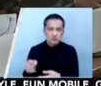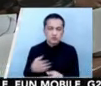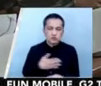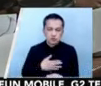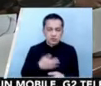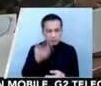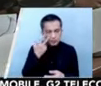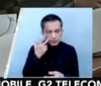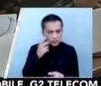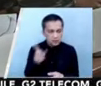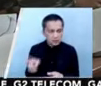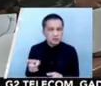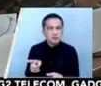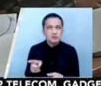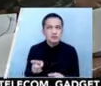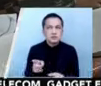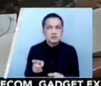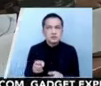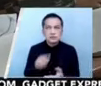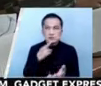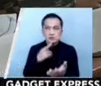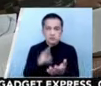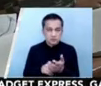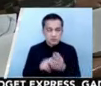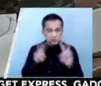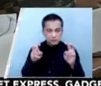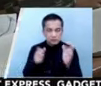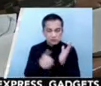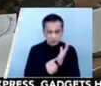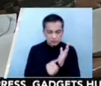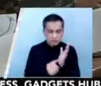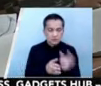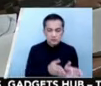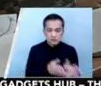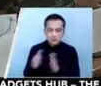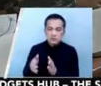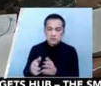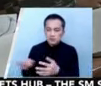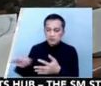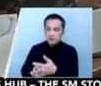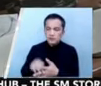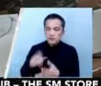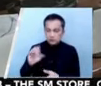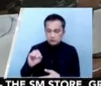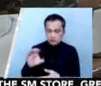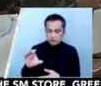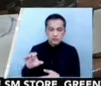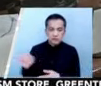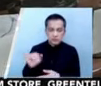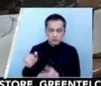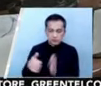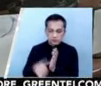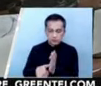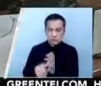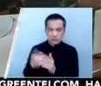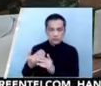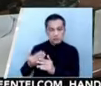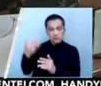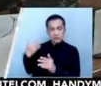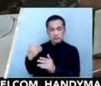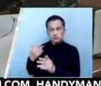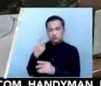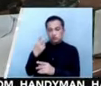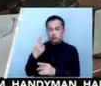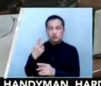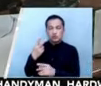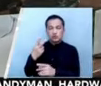bang nag-register bilang botante at nag-file ng COC, pati na yung mga bumoto sa nagdaang dalawang eleksyon ay